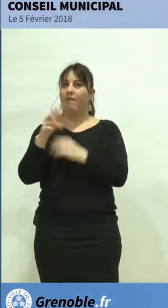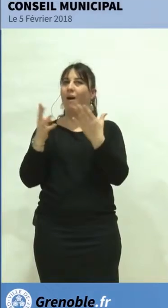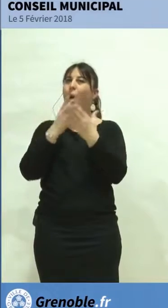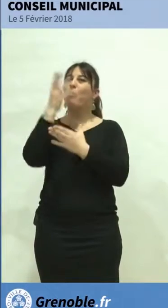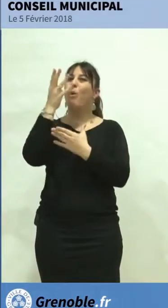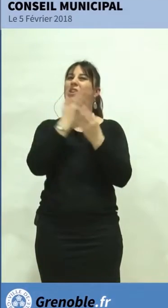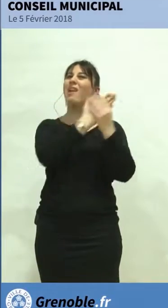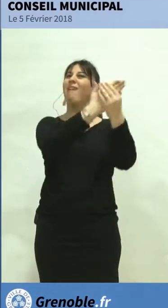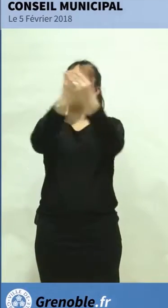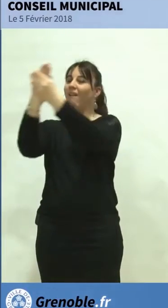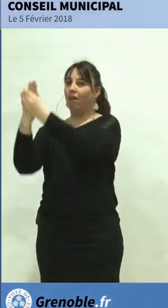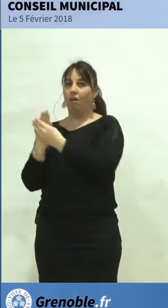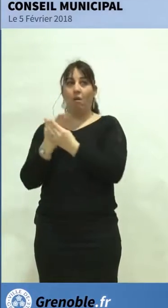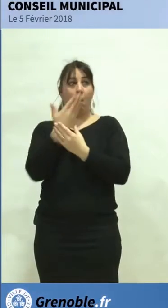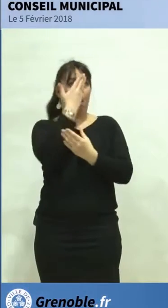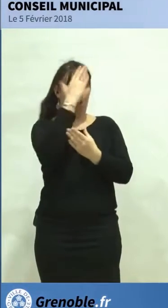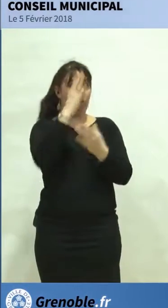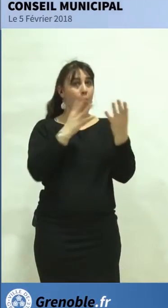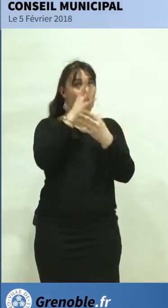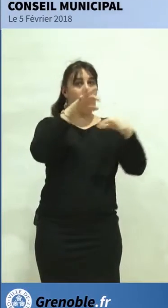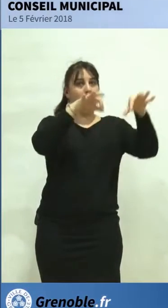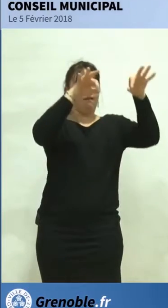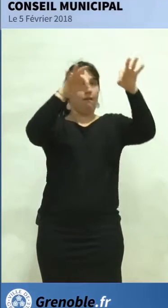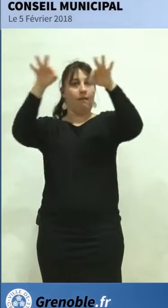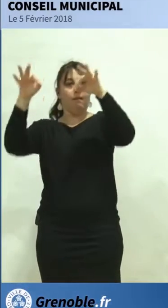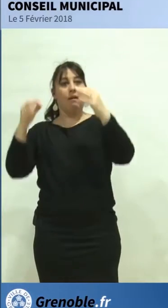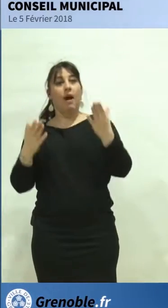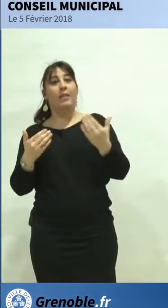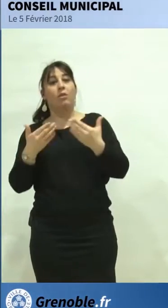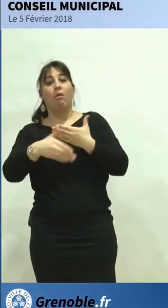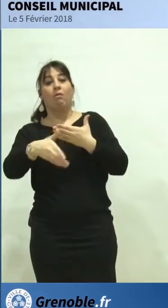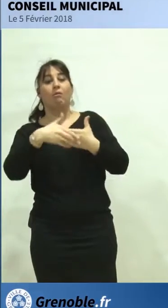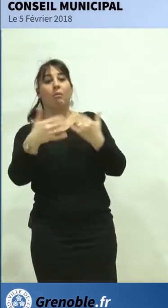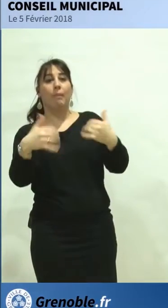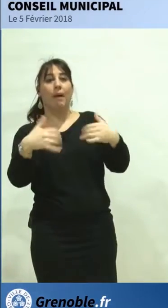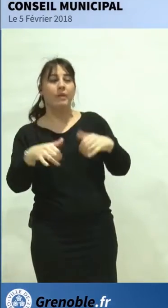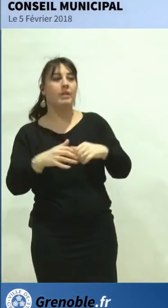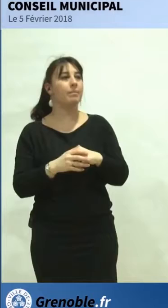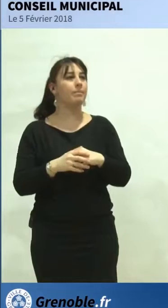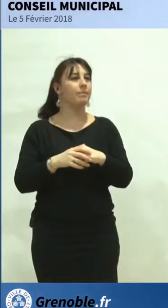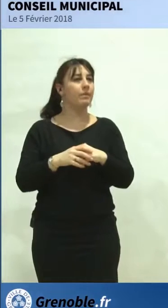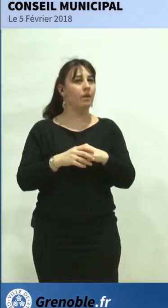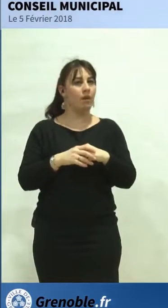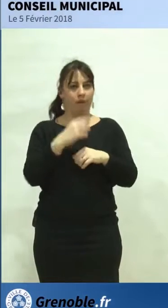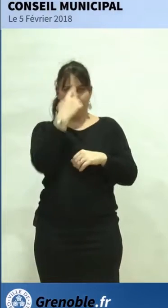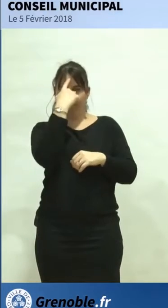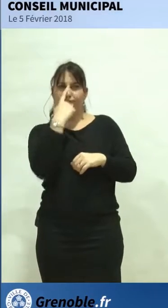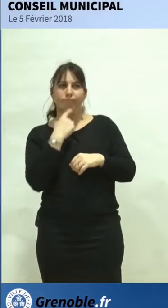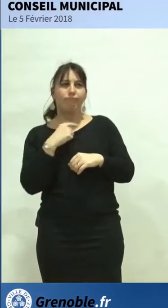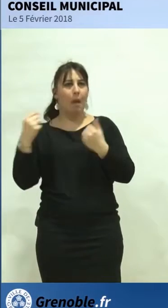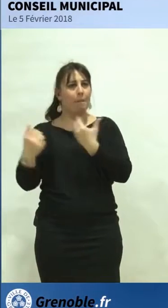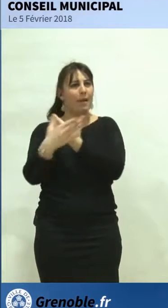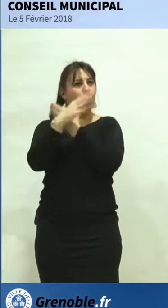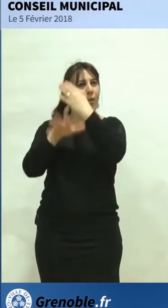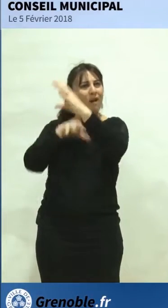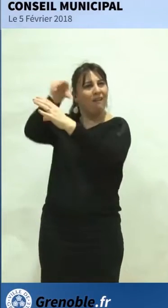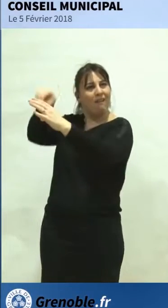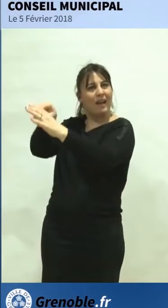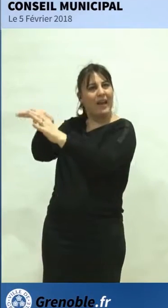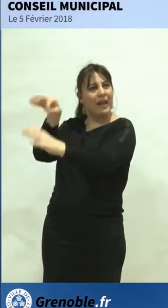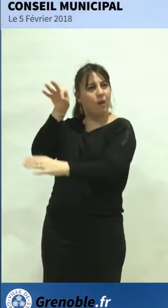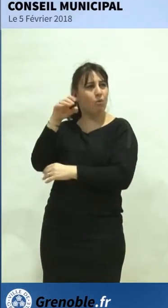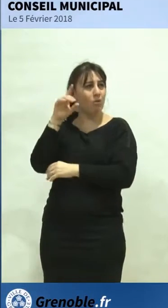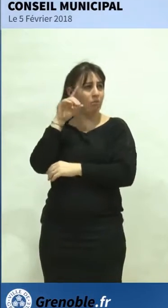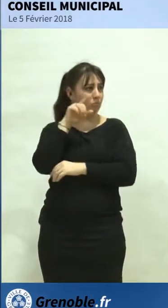D'autres projets sont aussi en suspens. Et là, je m'adresse, pour terminer, aux élus métropolitains de ce conseil. Est-ce qu'il n'aurait pas